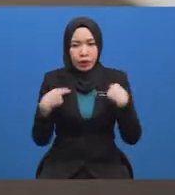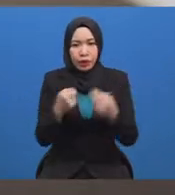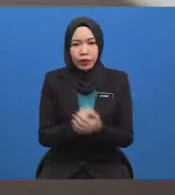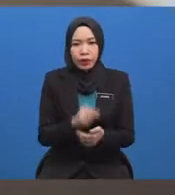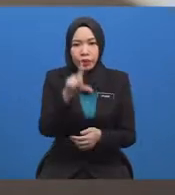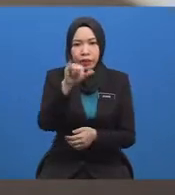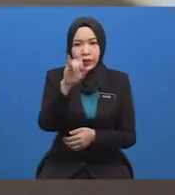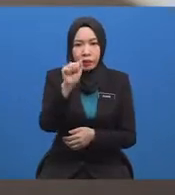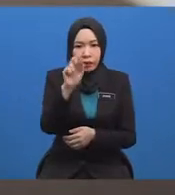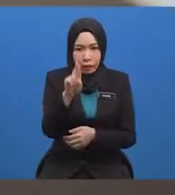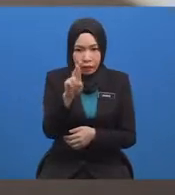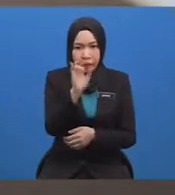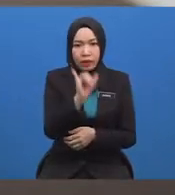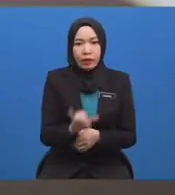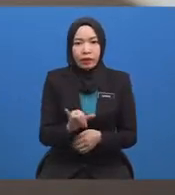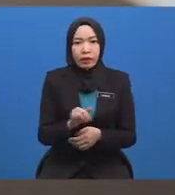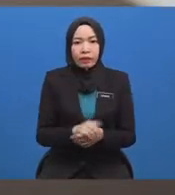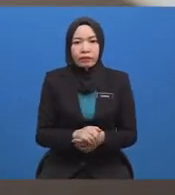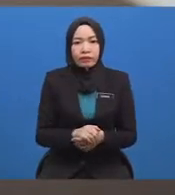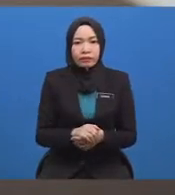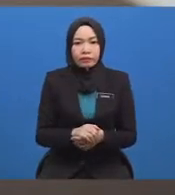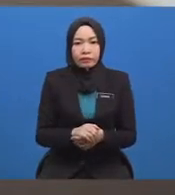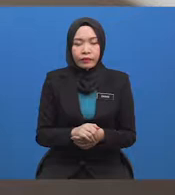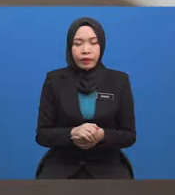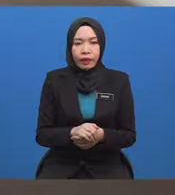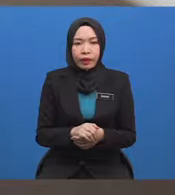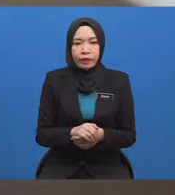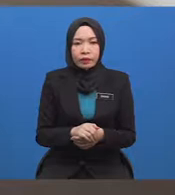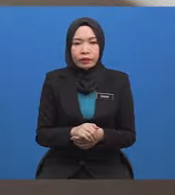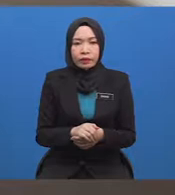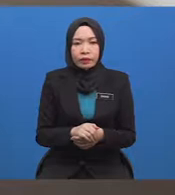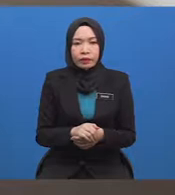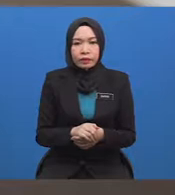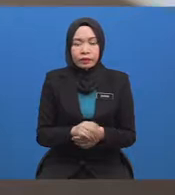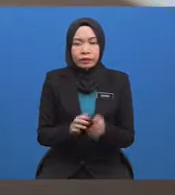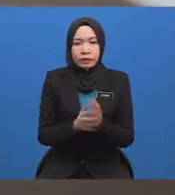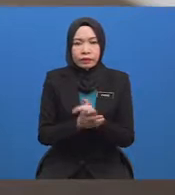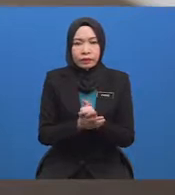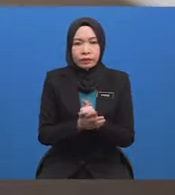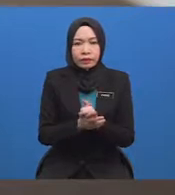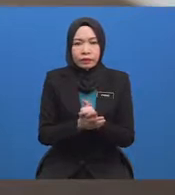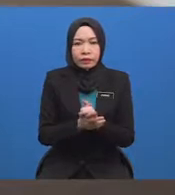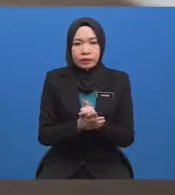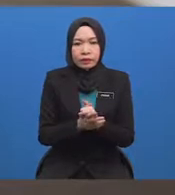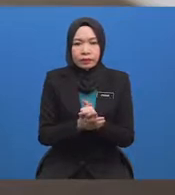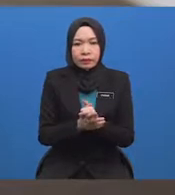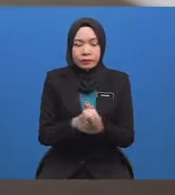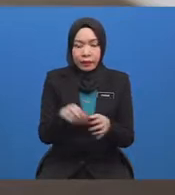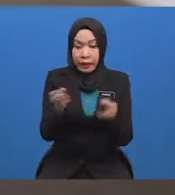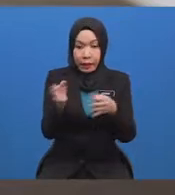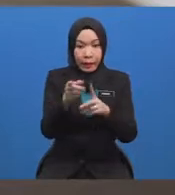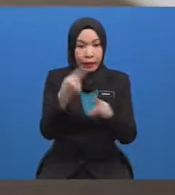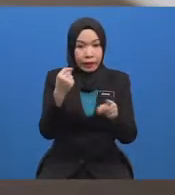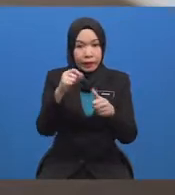terperangkap dalam kejadian tanah runtuh dan aliran lumpur akan tertimbun dan menyebabkan spesies